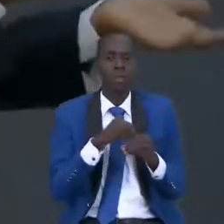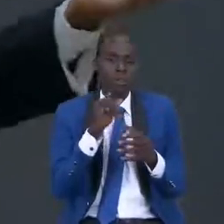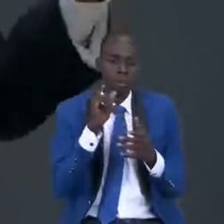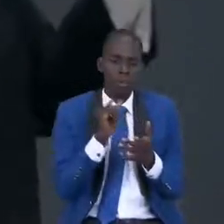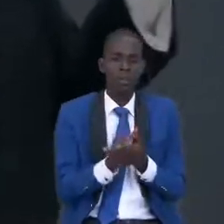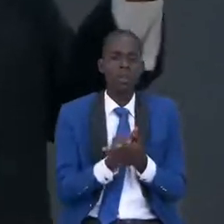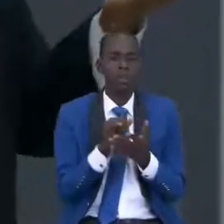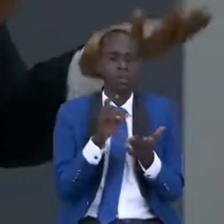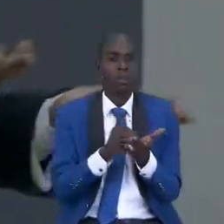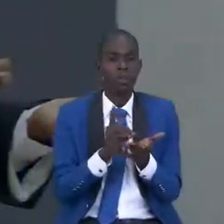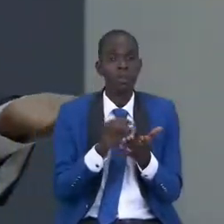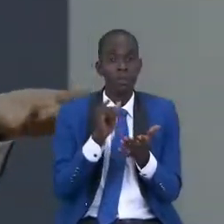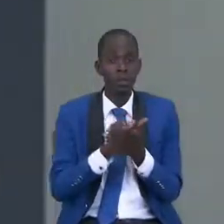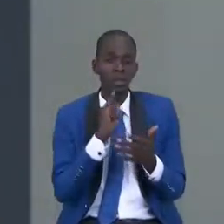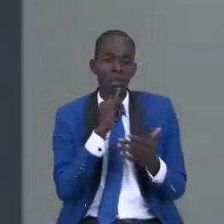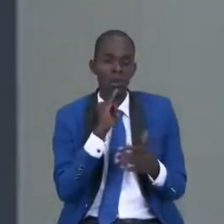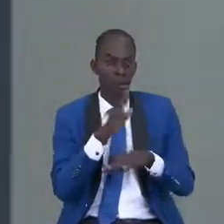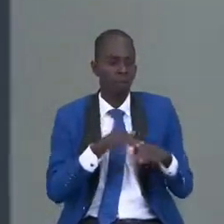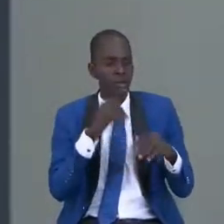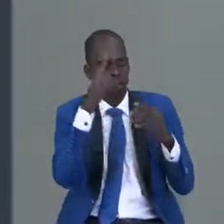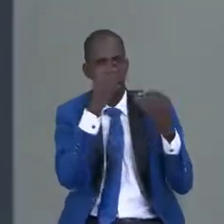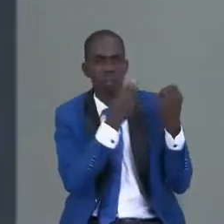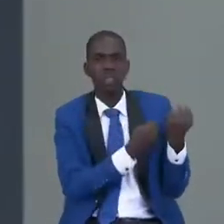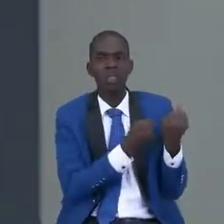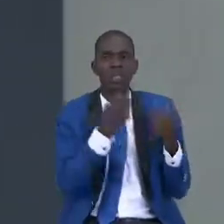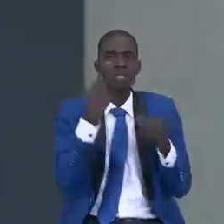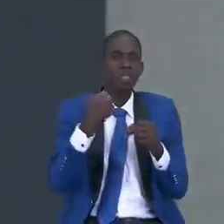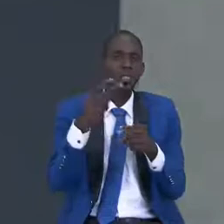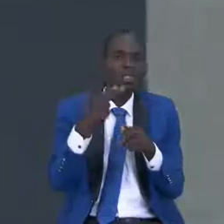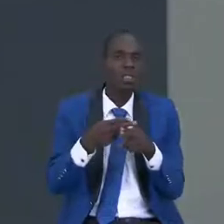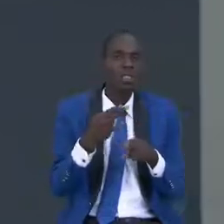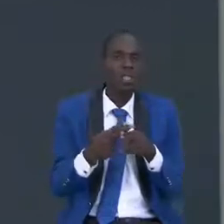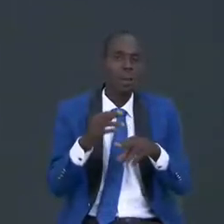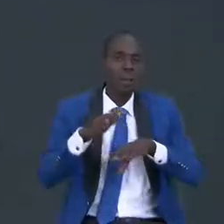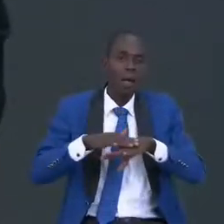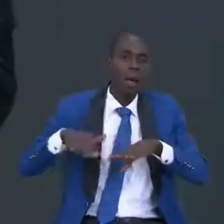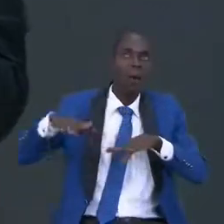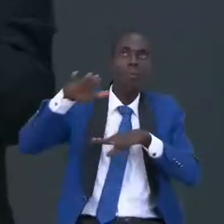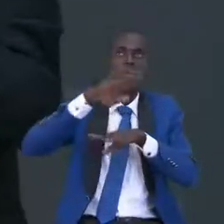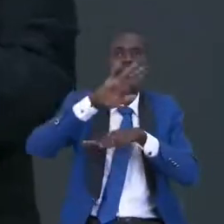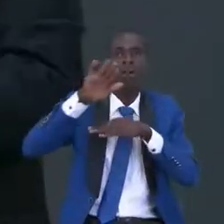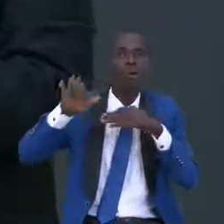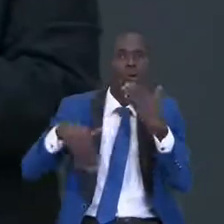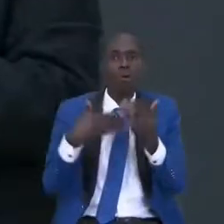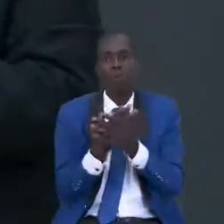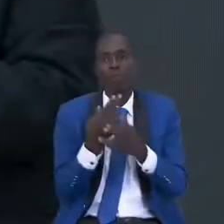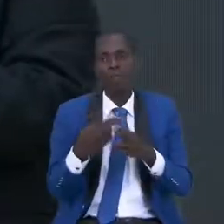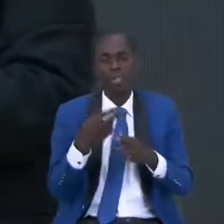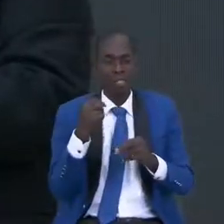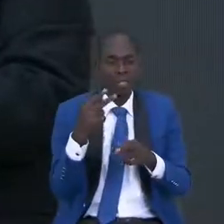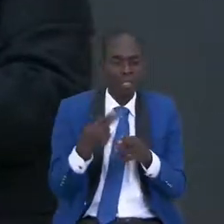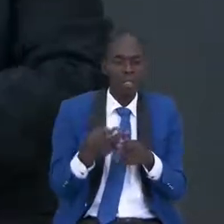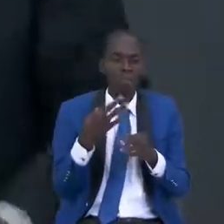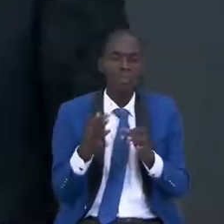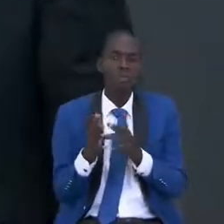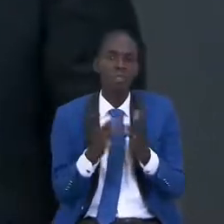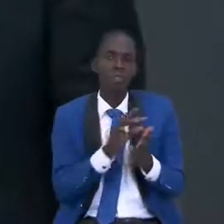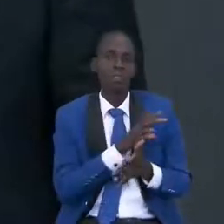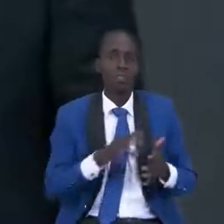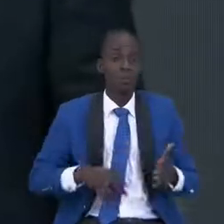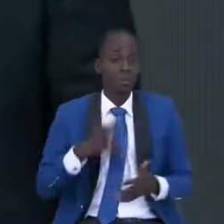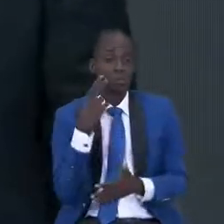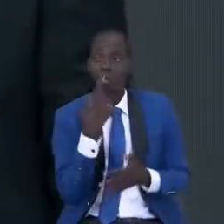confiance est appelée foi. Le nom au-dessus de tout nom, le nom de Jésus-Christ.